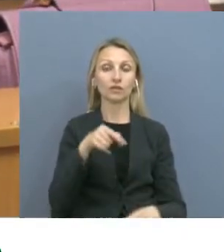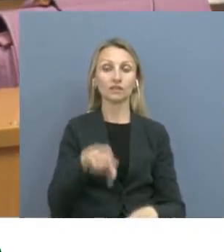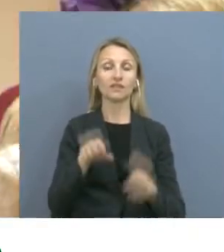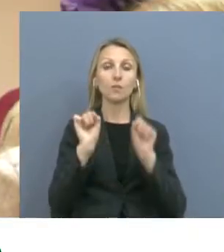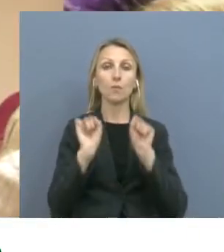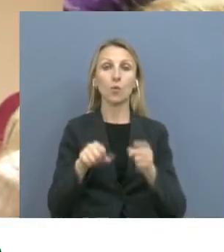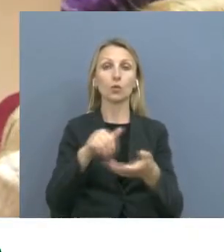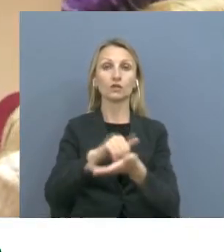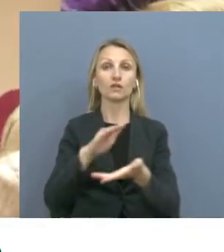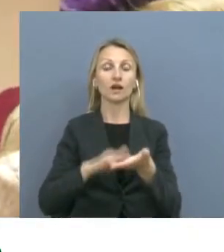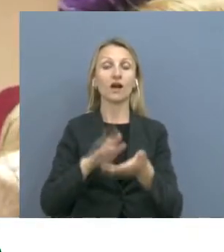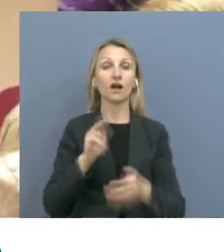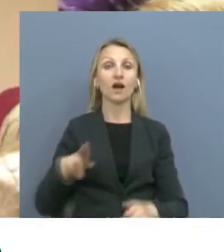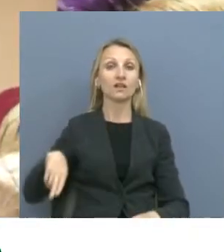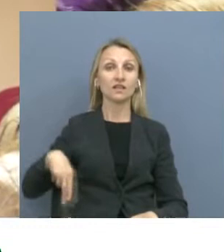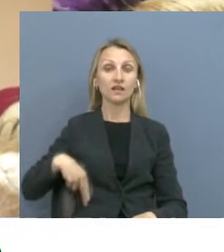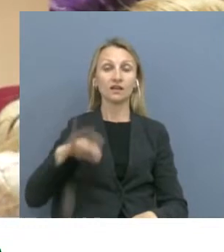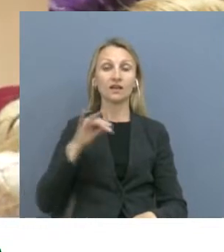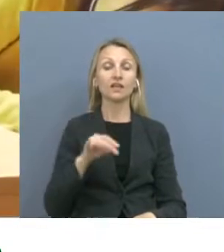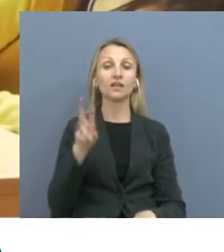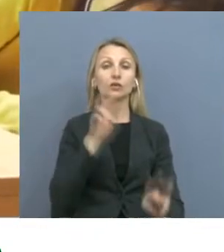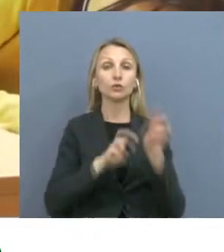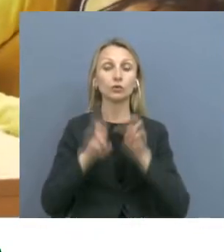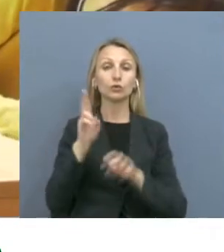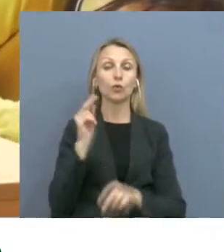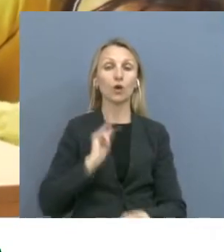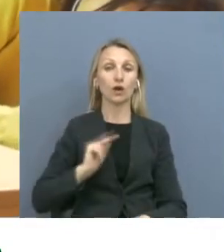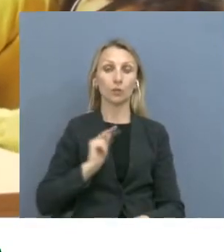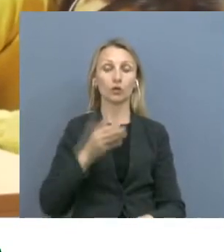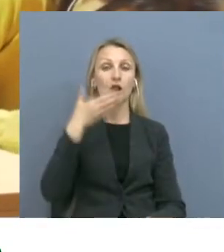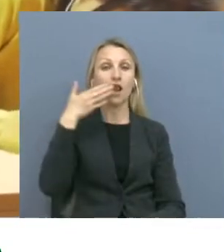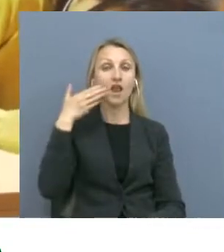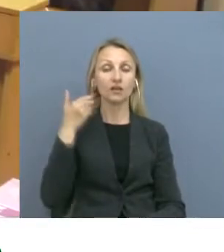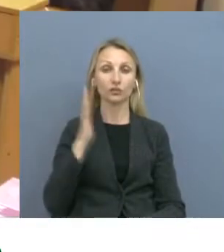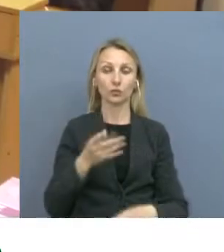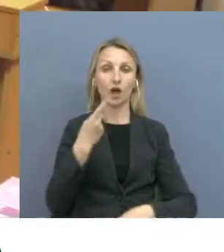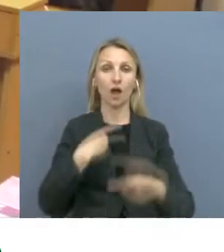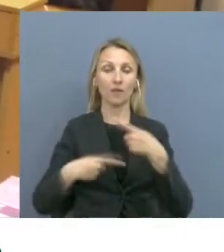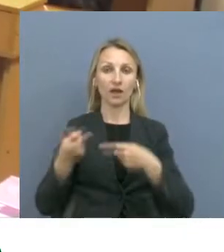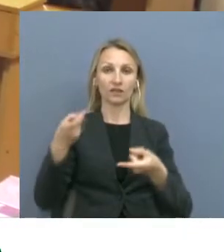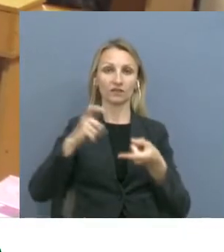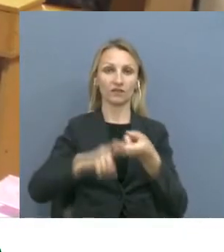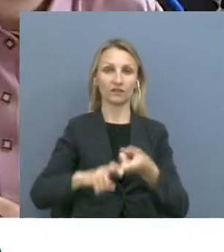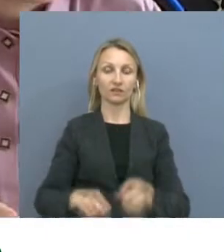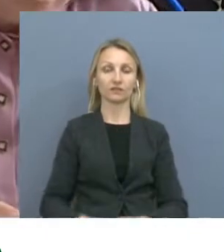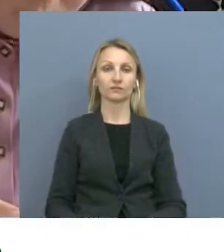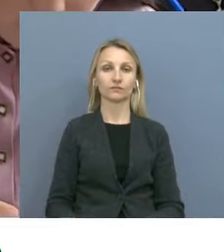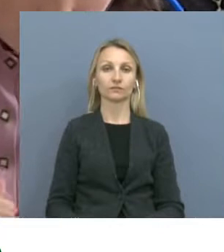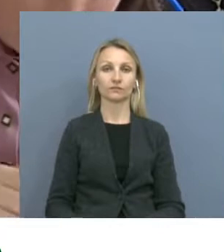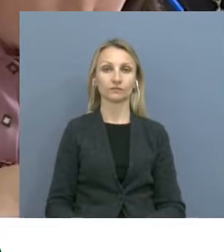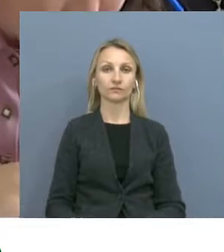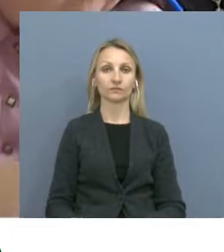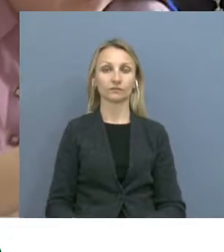зарегистрироваться как работодатели, так и соискатели. Таким образом, легче наладить обратную связь. связь. Жамал Габдуллина, Бибинур Кокурова,